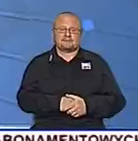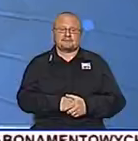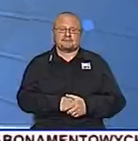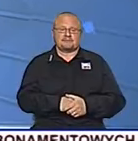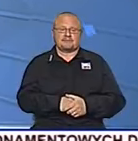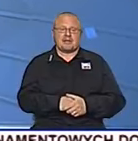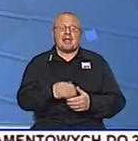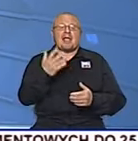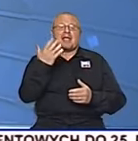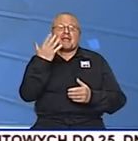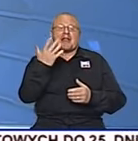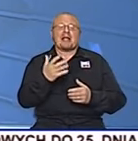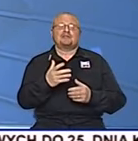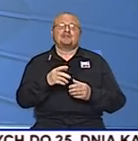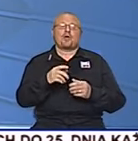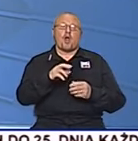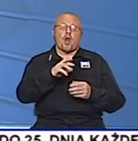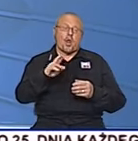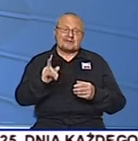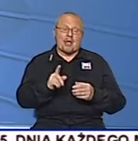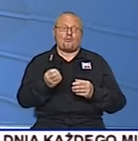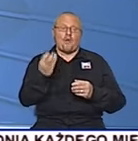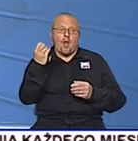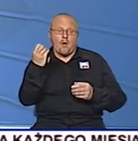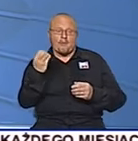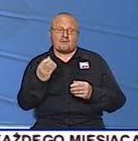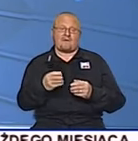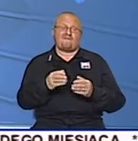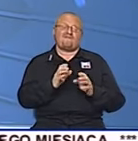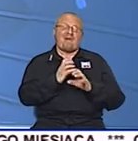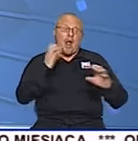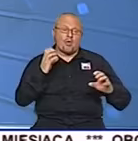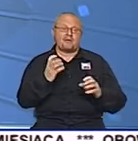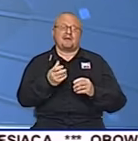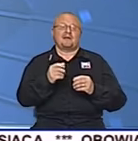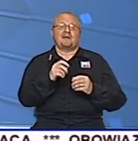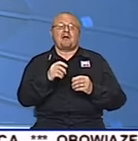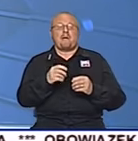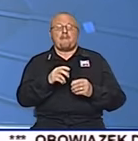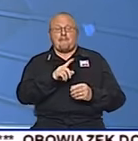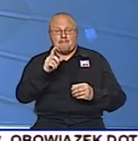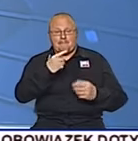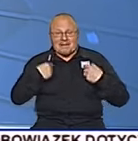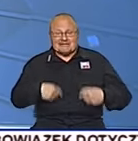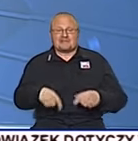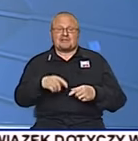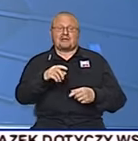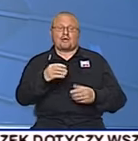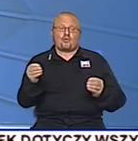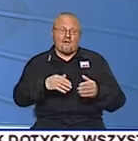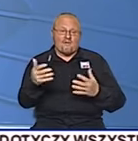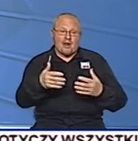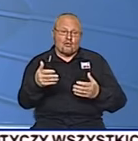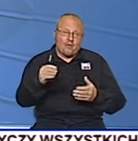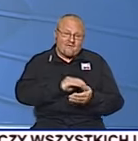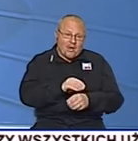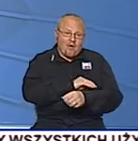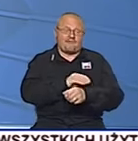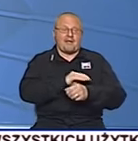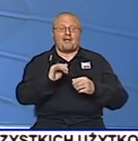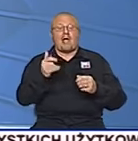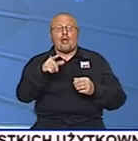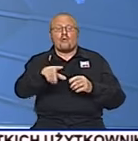Kilkadziesiąt rodzajów lokomotyw, stylizowane wagoniki pasażerskie i towarowe, mieszkańcy wsi, miast i miasteczek. A to wszystko w skali